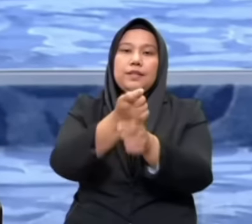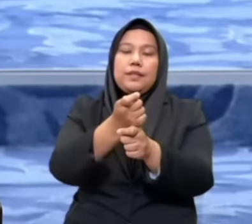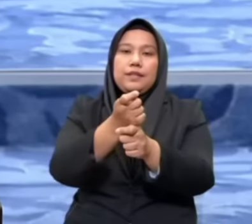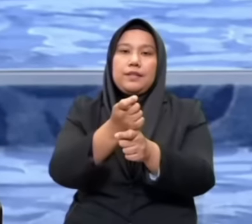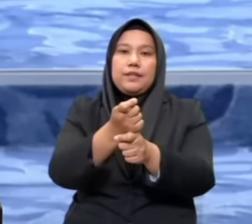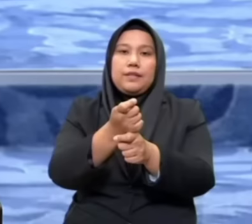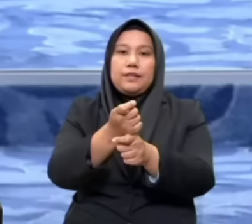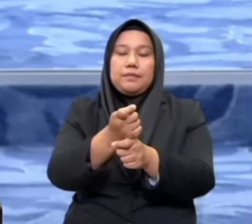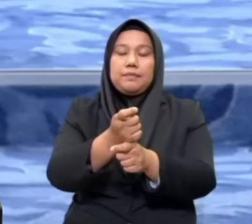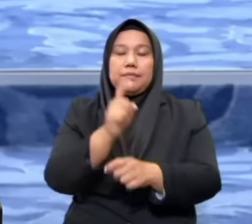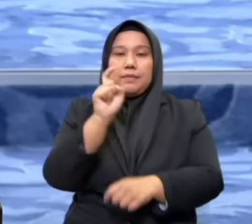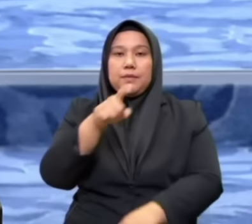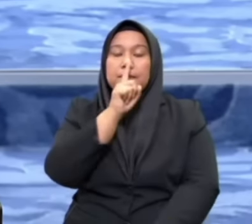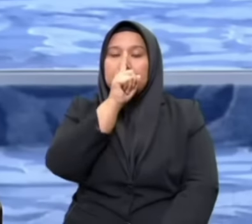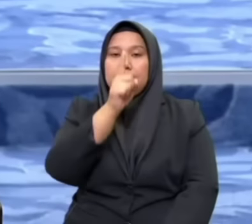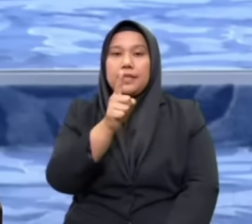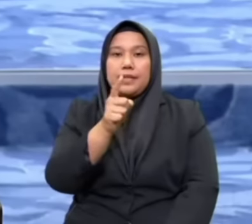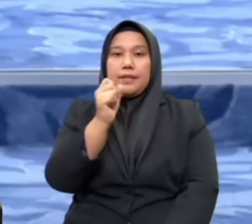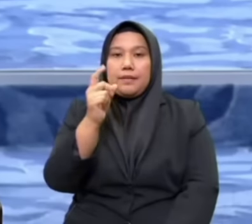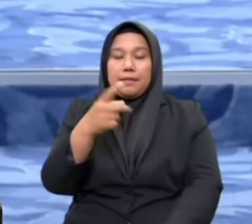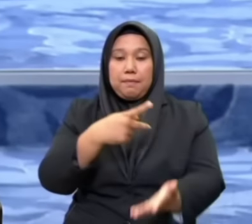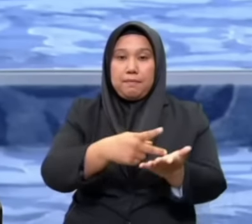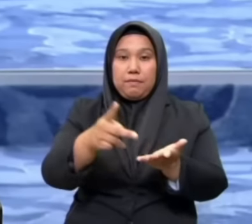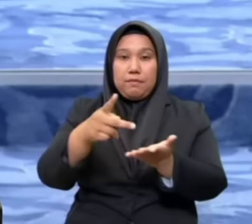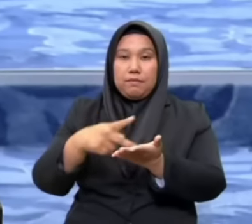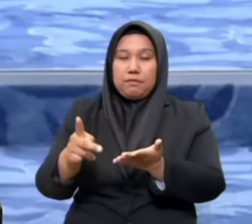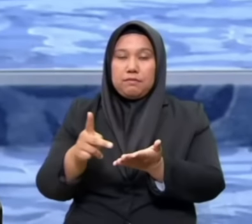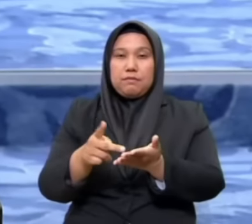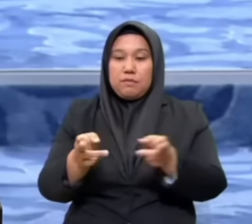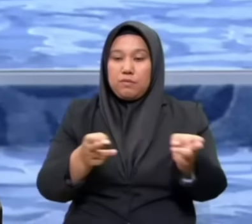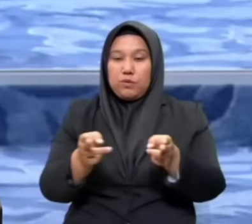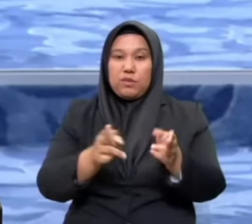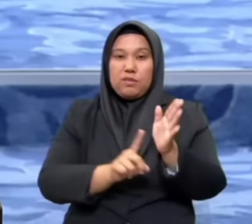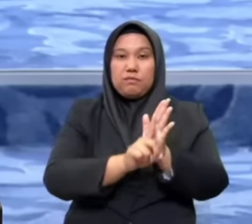kadang-kadang pembayaran bagi pengurusan itu terlalu tinggi